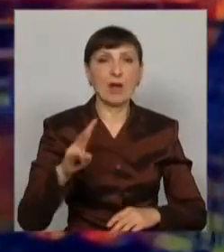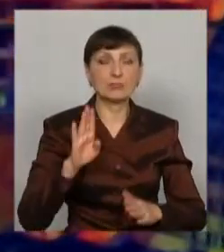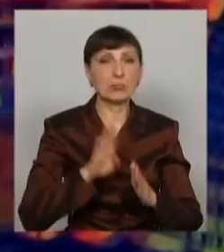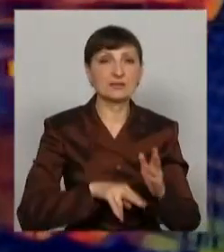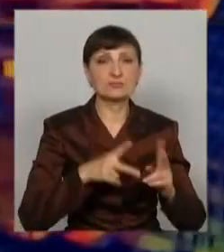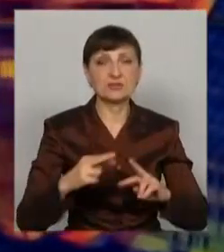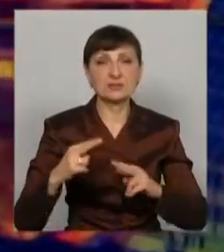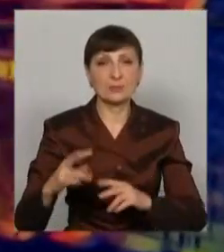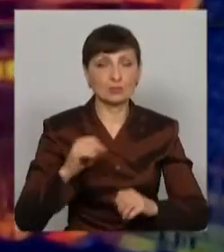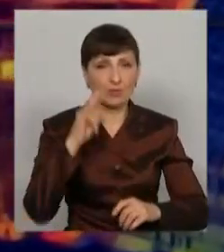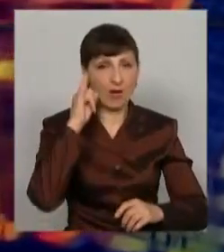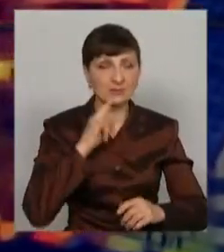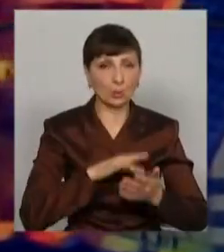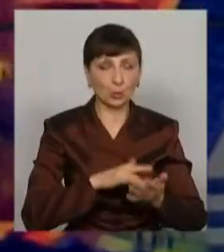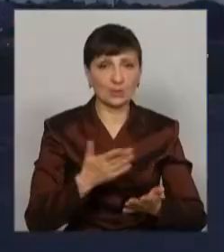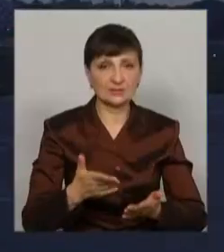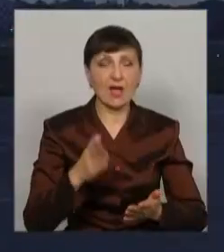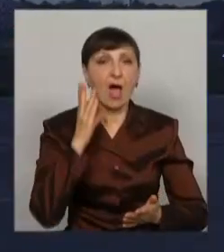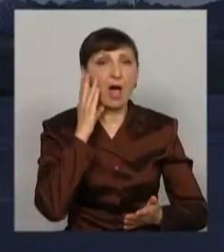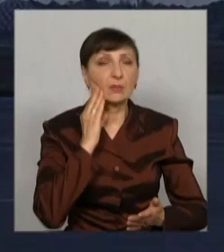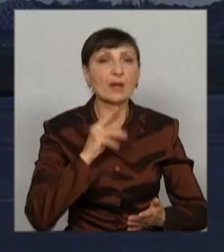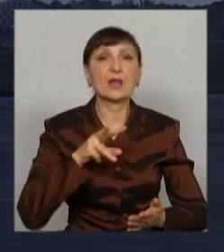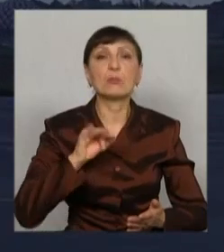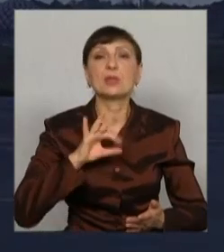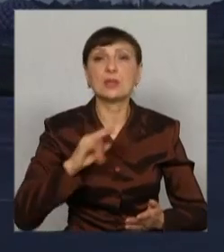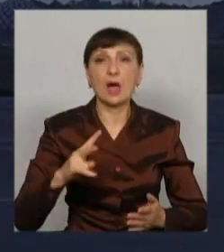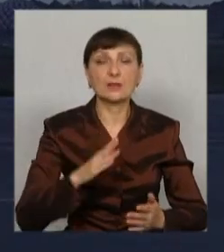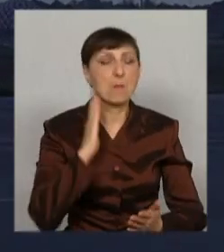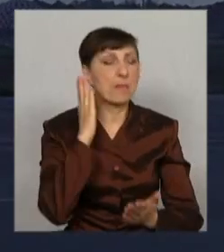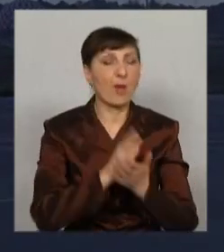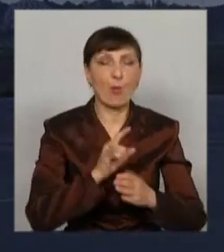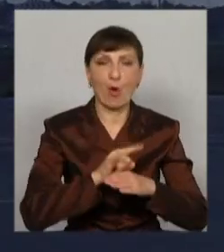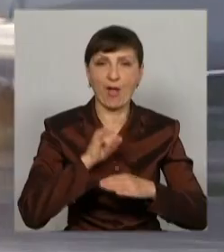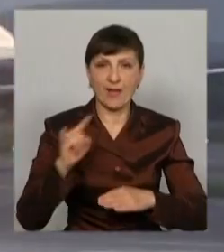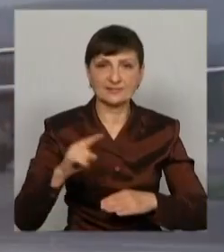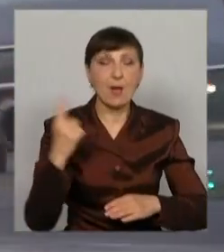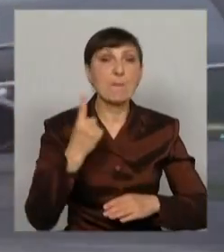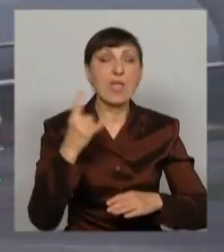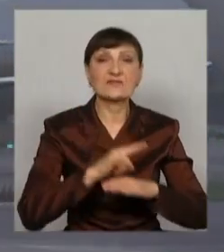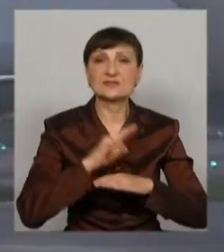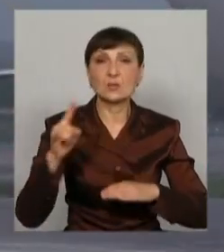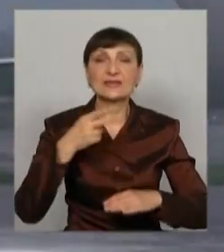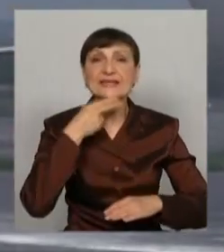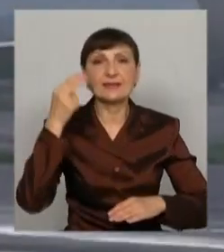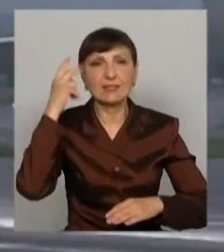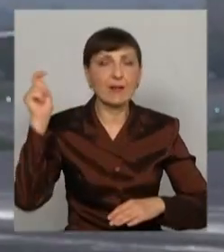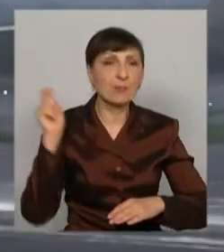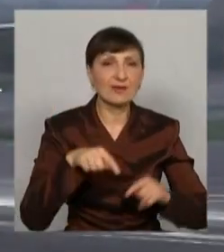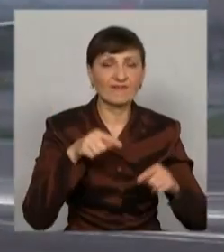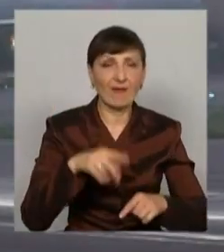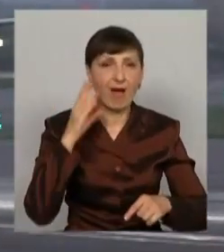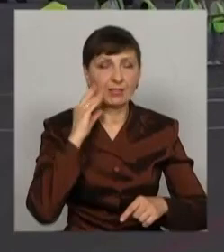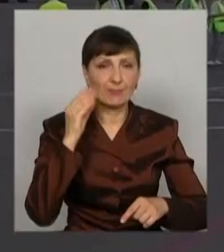теперь казахстанские туристы. Между Алматы и Миланом запустили прямой рейс. Первый борт из солнечной Италии прибыл в воздушную